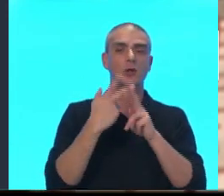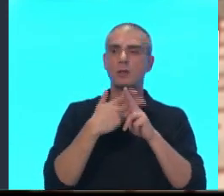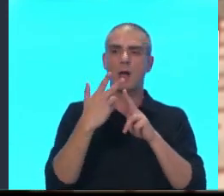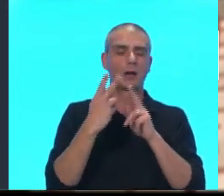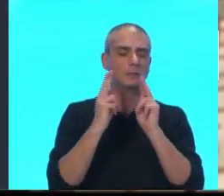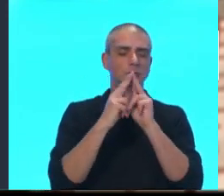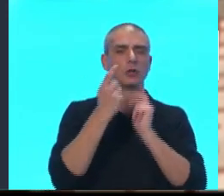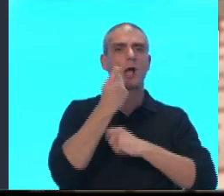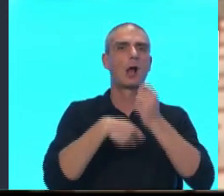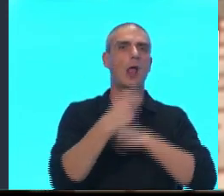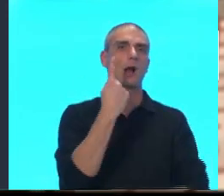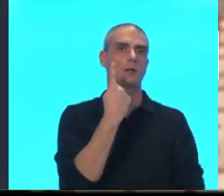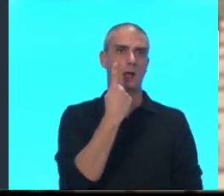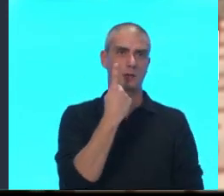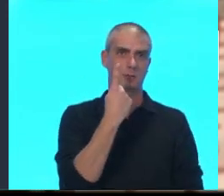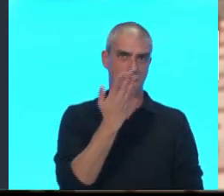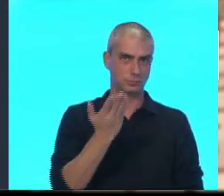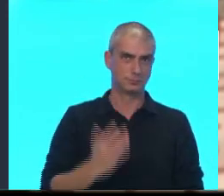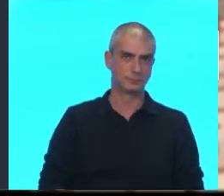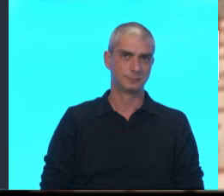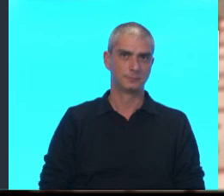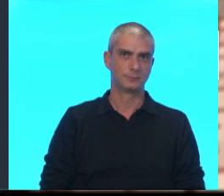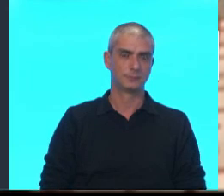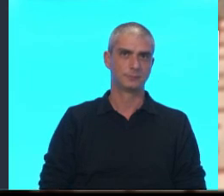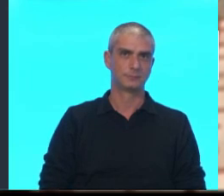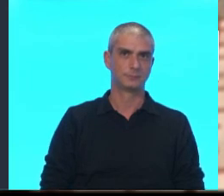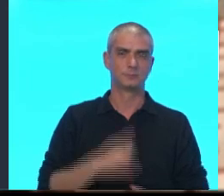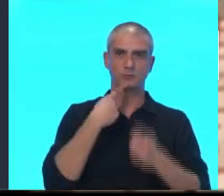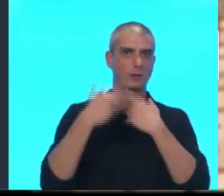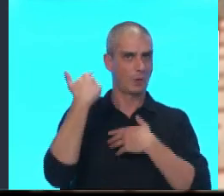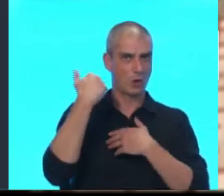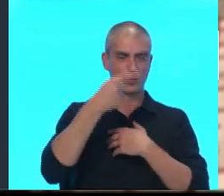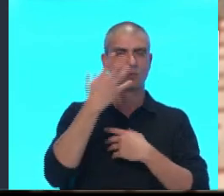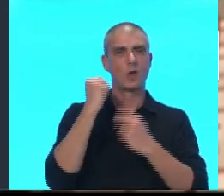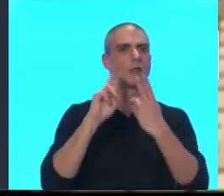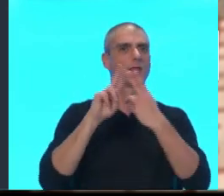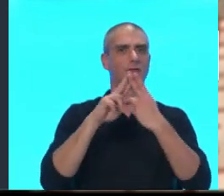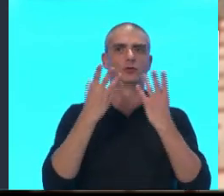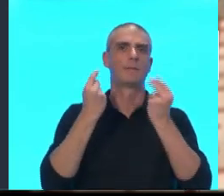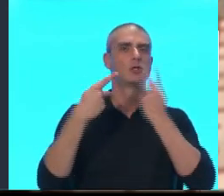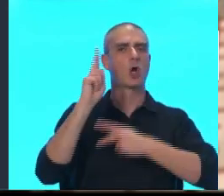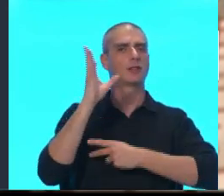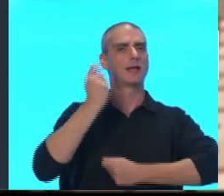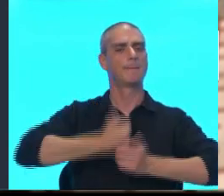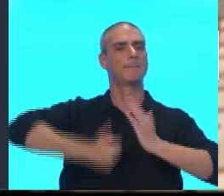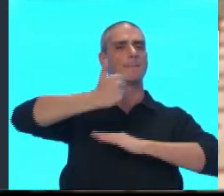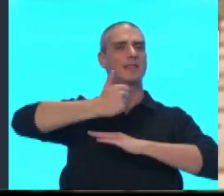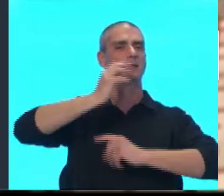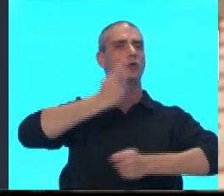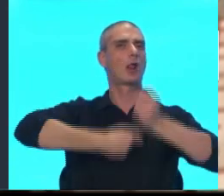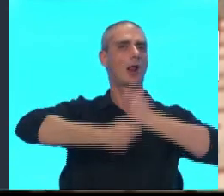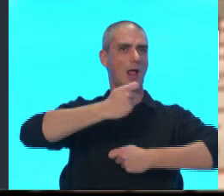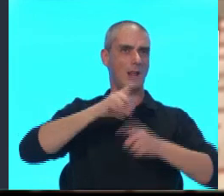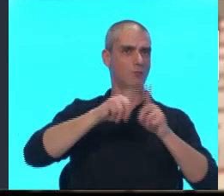פגישה כלכלית אחת. בשנים הקודמות של נתניהו היה פה, הוא היה נפגש הרבה יותר עם מנהיגים כלכליים